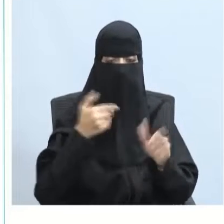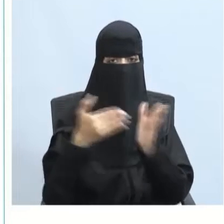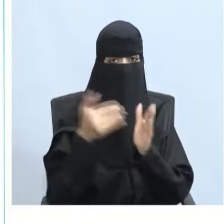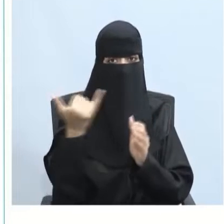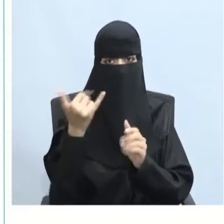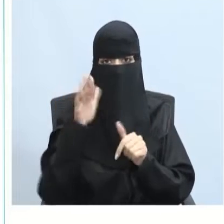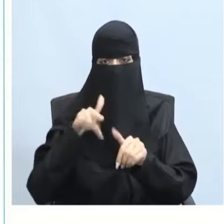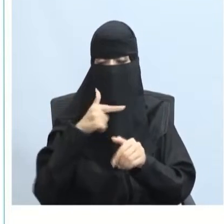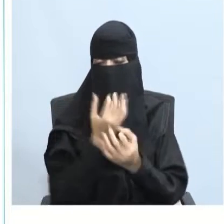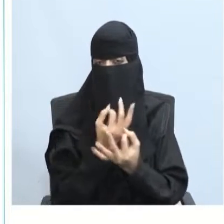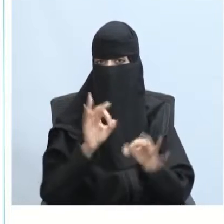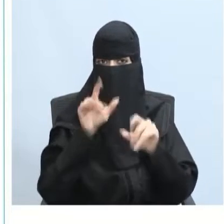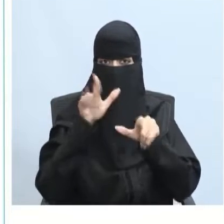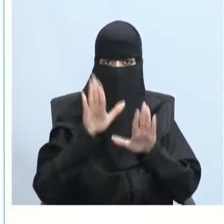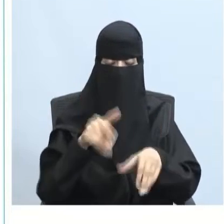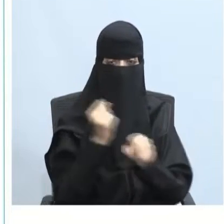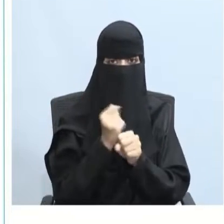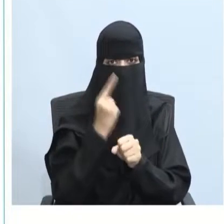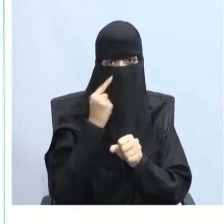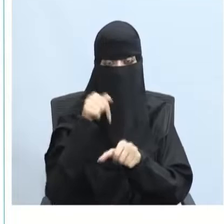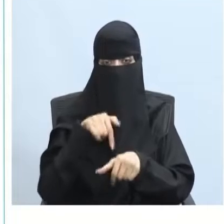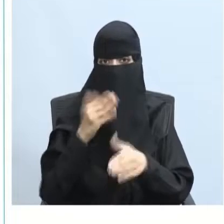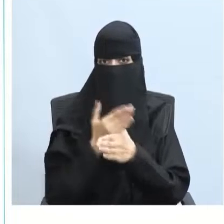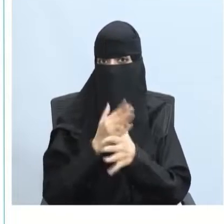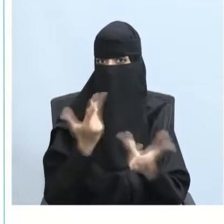في كل ما تفعله في حياتك لماذا